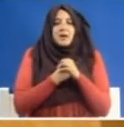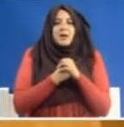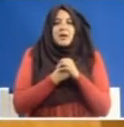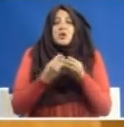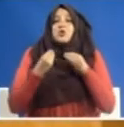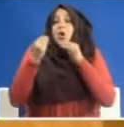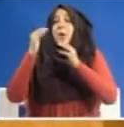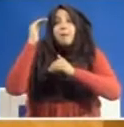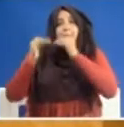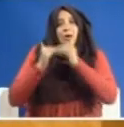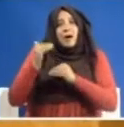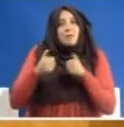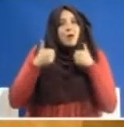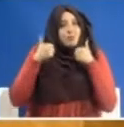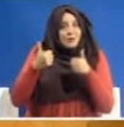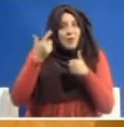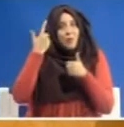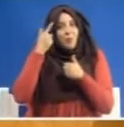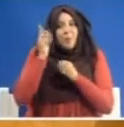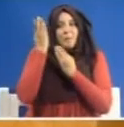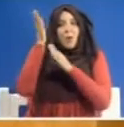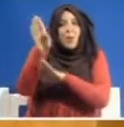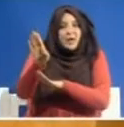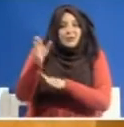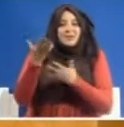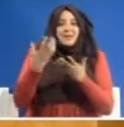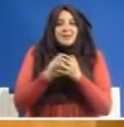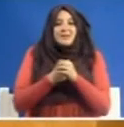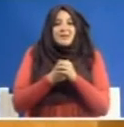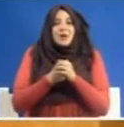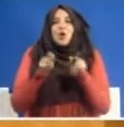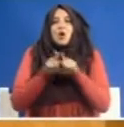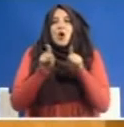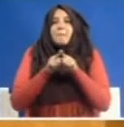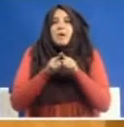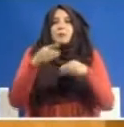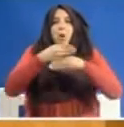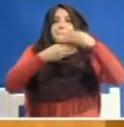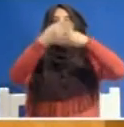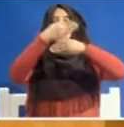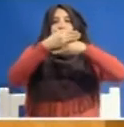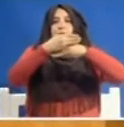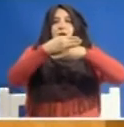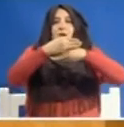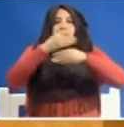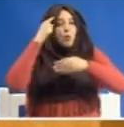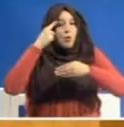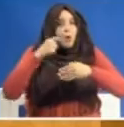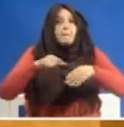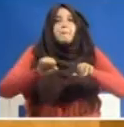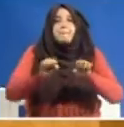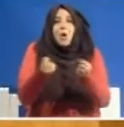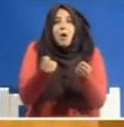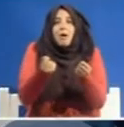برامجا وهي لحماية، وتعتبر هذه البرامج عبارة عن جدار مثل الجدار الواقي، بمعنى أن هناك